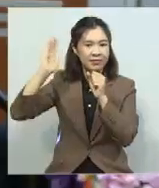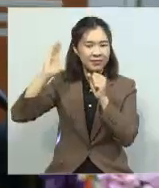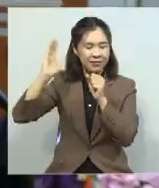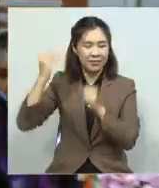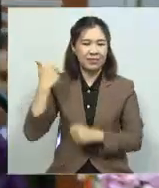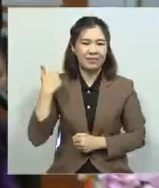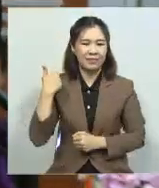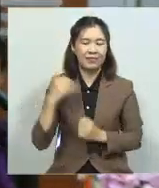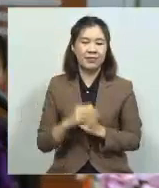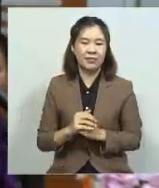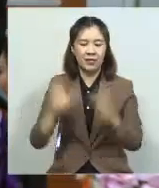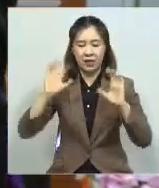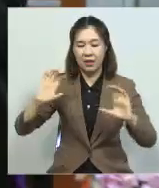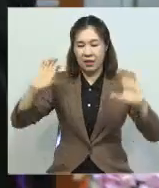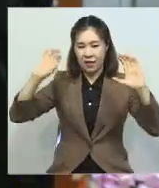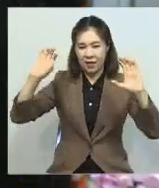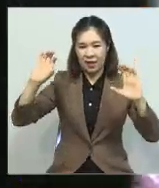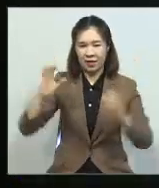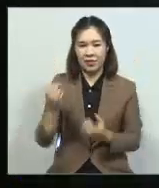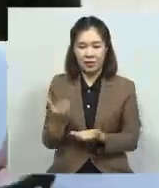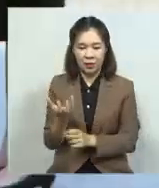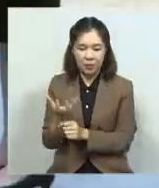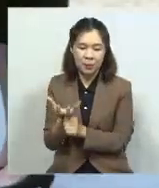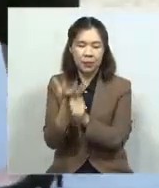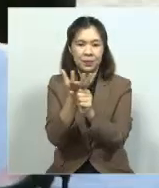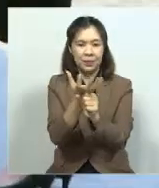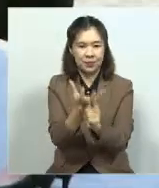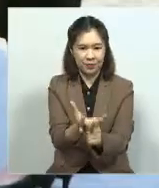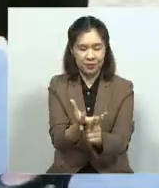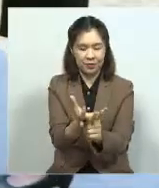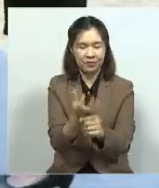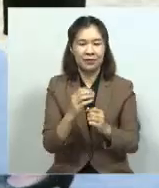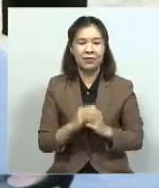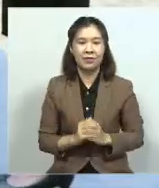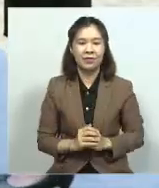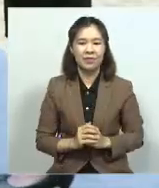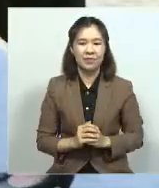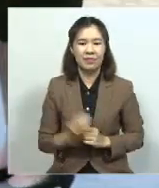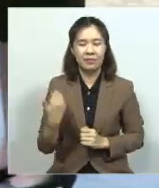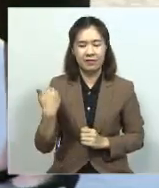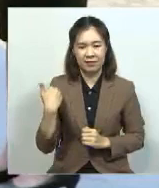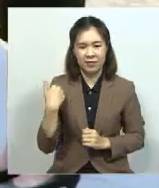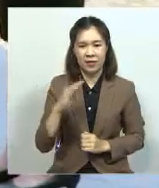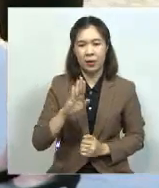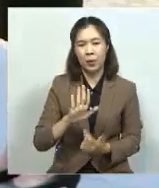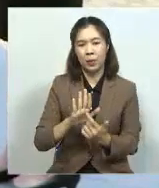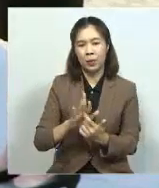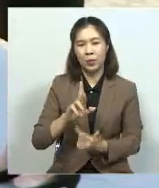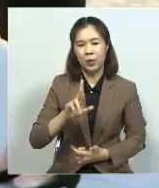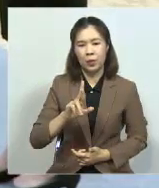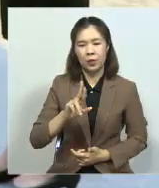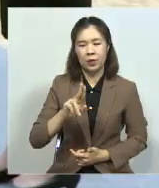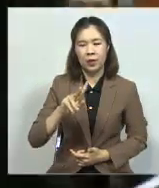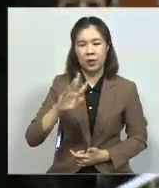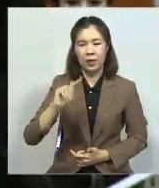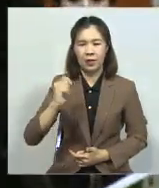นำคณะผู้บริหารข้าราชการวางพันพุ่มถวายสักการะพลเอกพระเจ้าบรมวงศ์เธอพระองค์เจ้าบุรชัดชัยยากรกรมพ